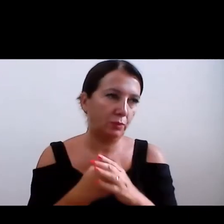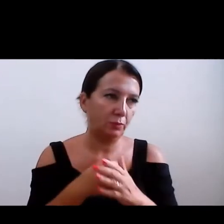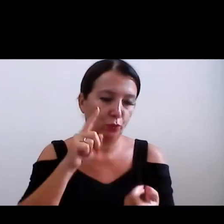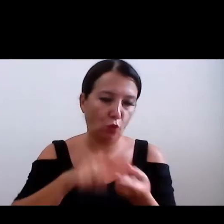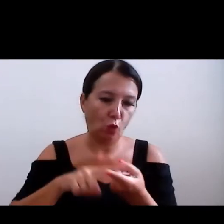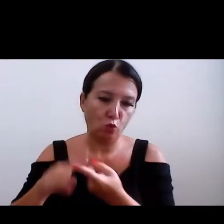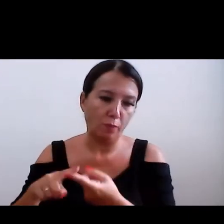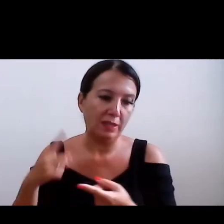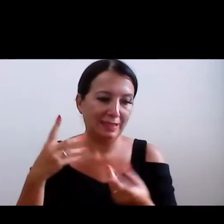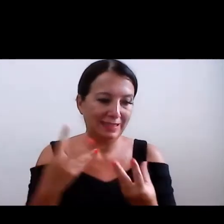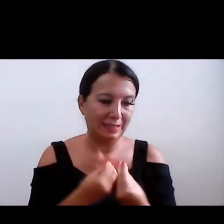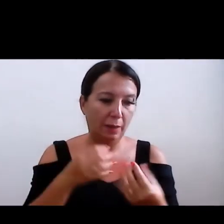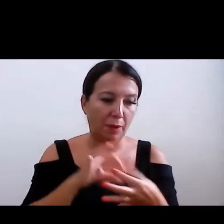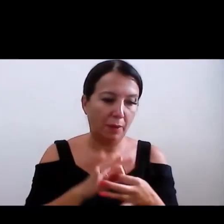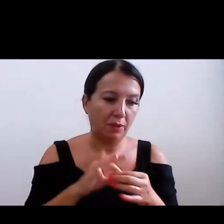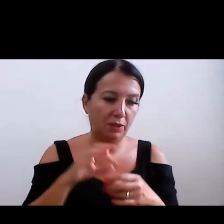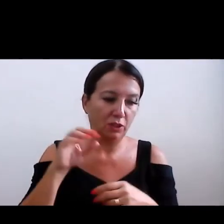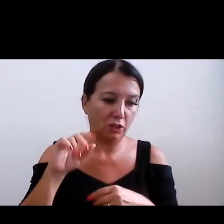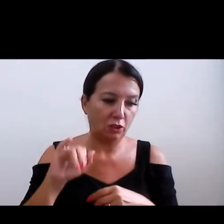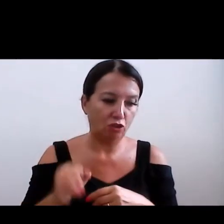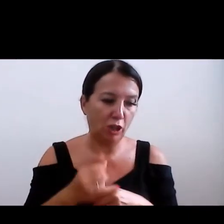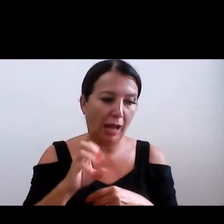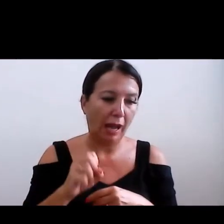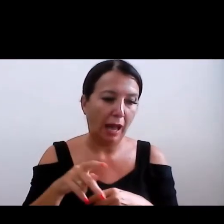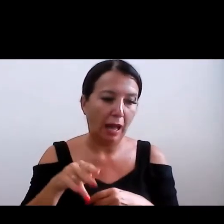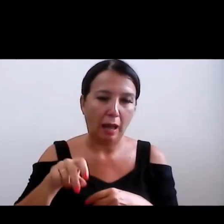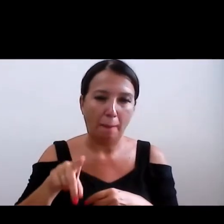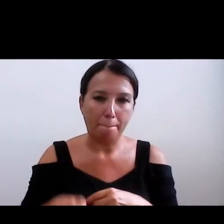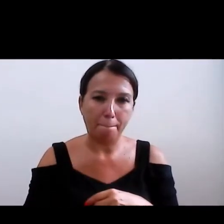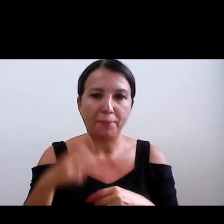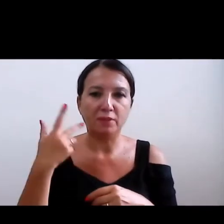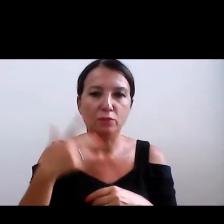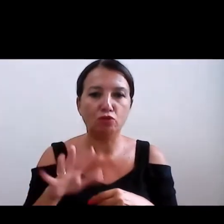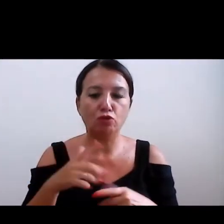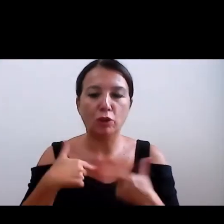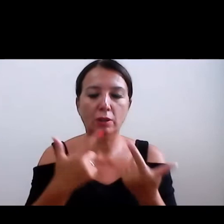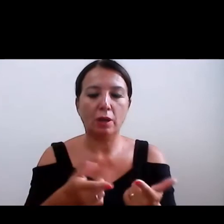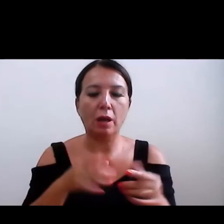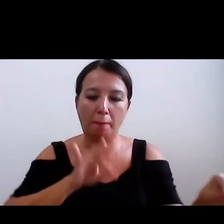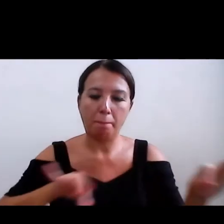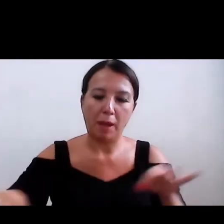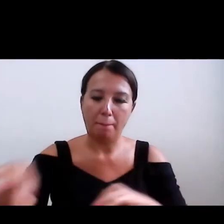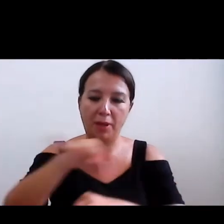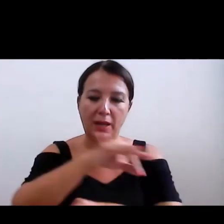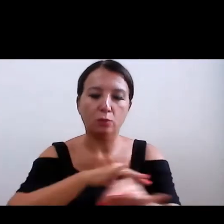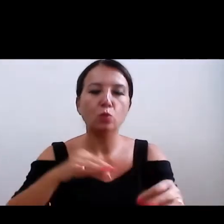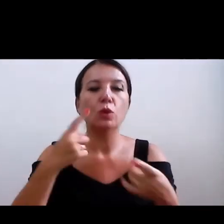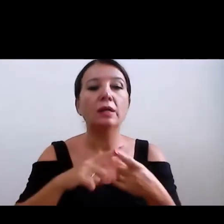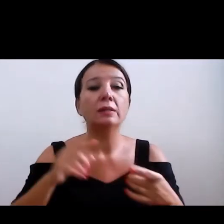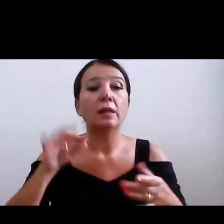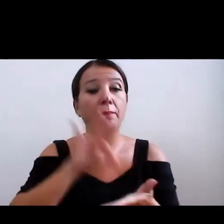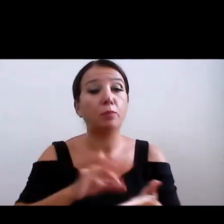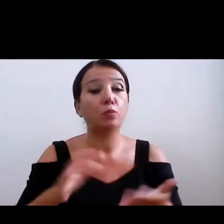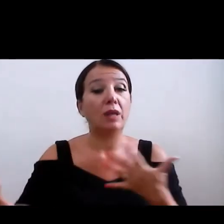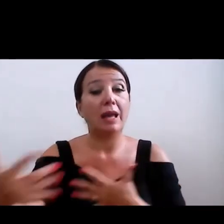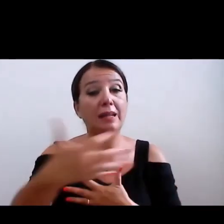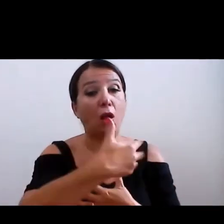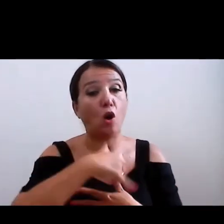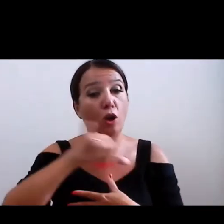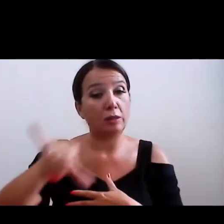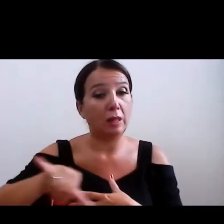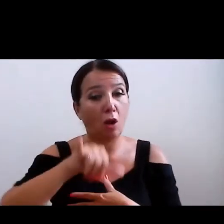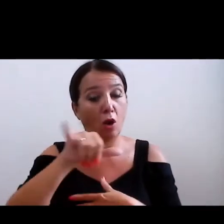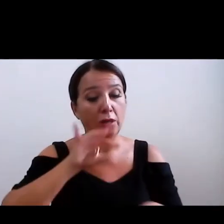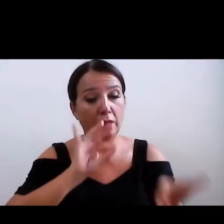e insieme con gli amici di Junker Up abbiamo contribuito alla mappatura dei punti di raccolta degli oli in alcune